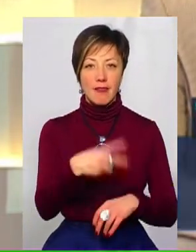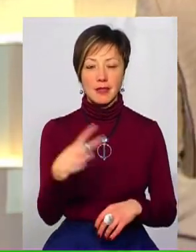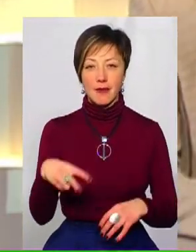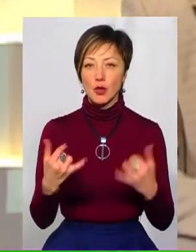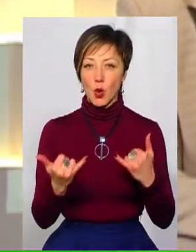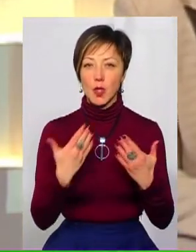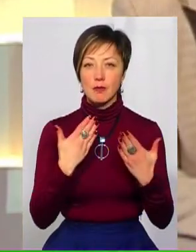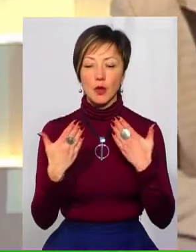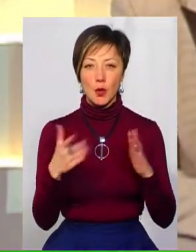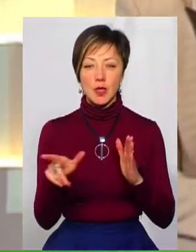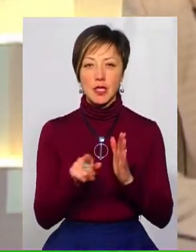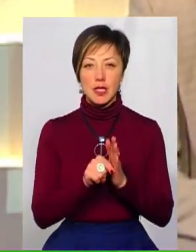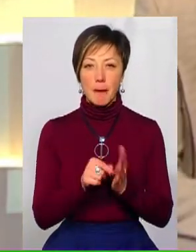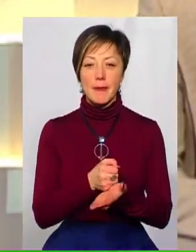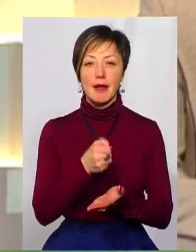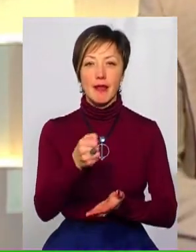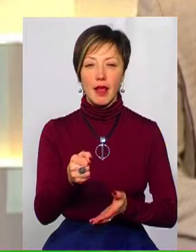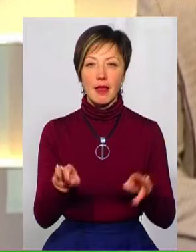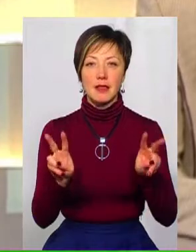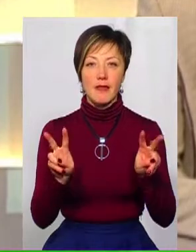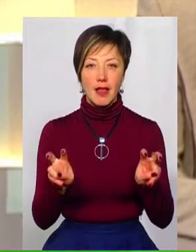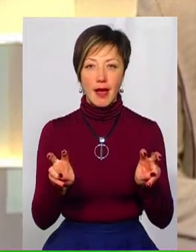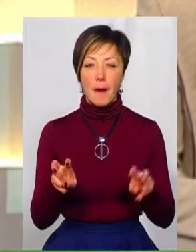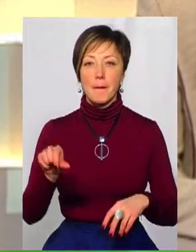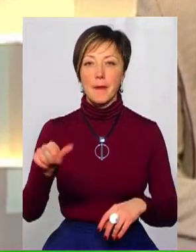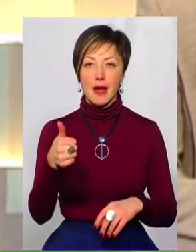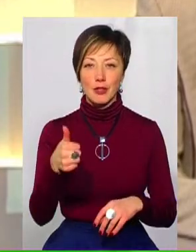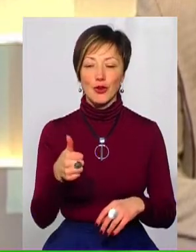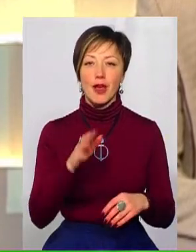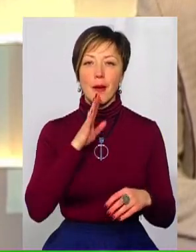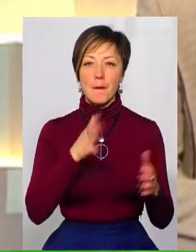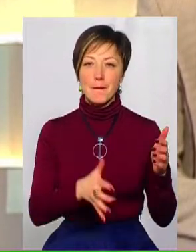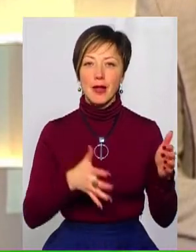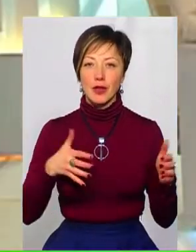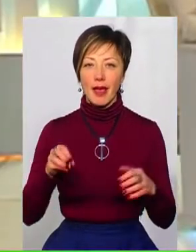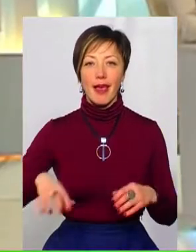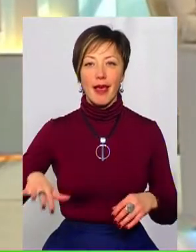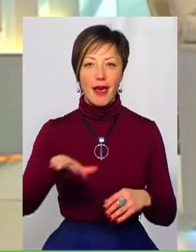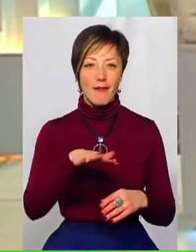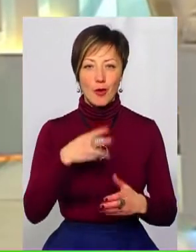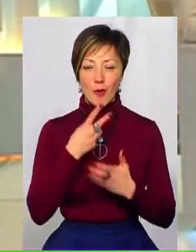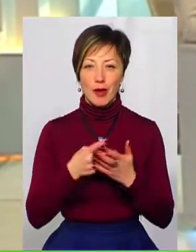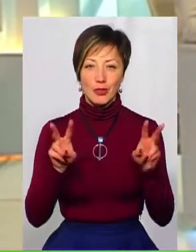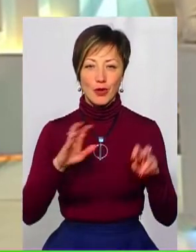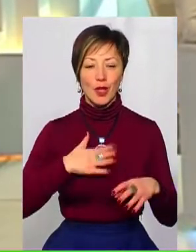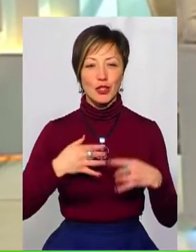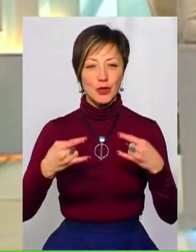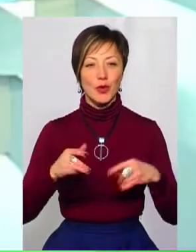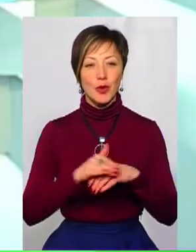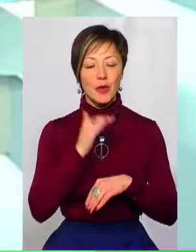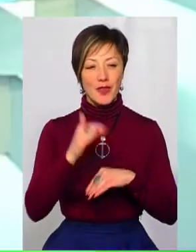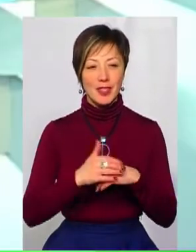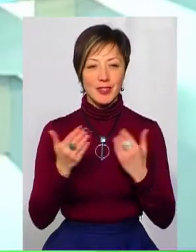Сьогодні спілкуємось із претенденткою на звання першої бандуристки Євробачення у нашій студії. Доброго вечора